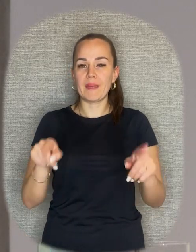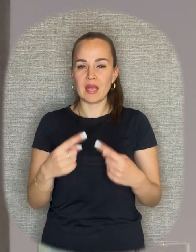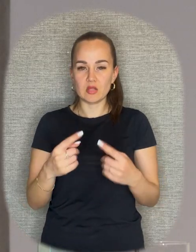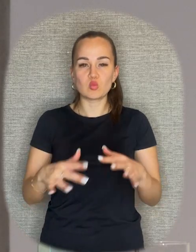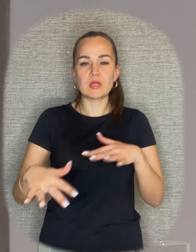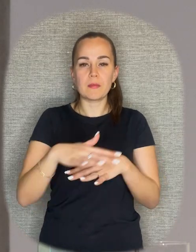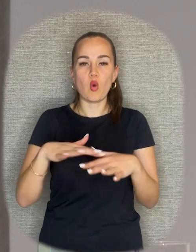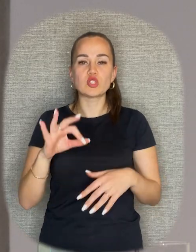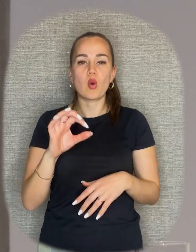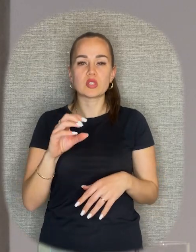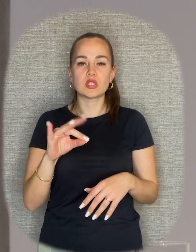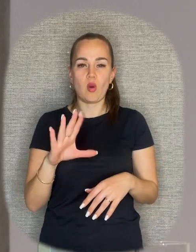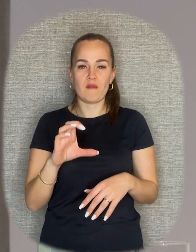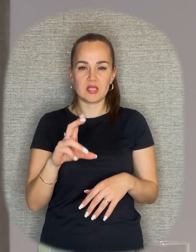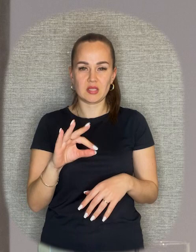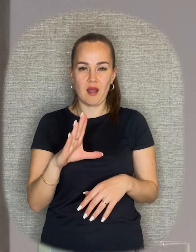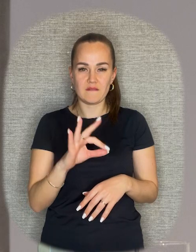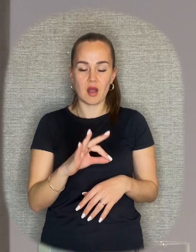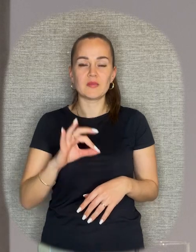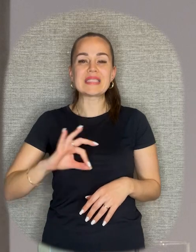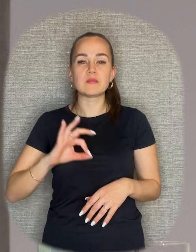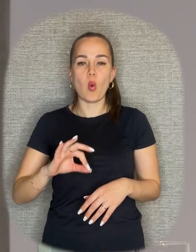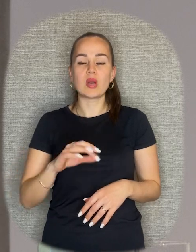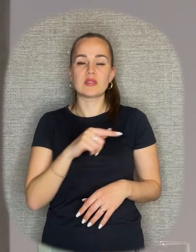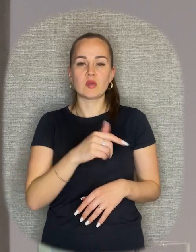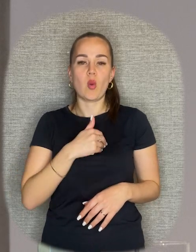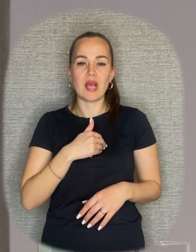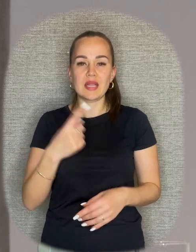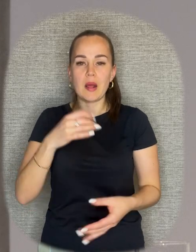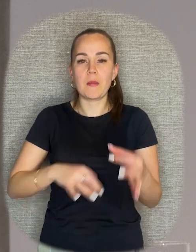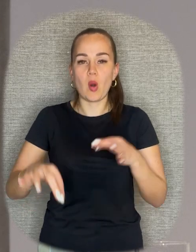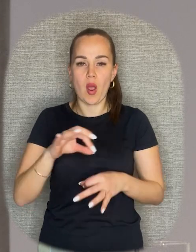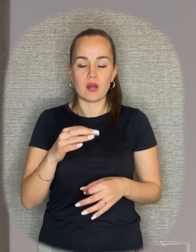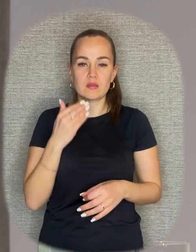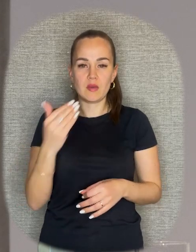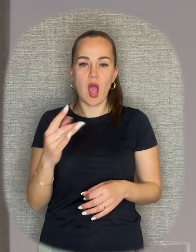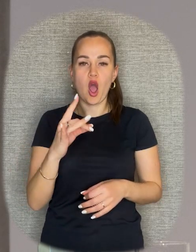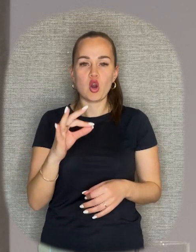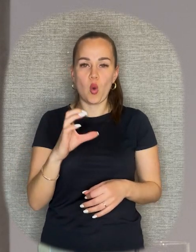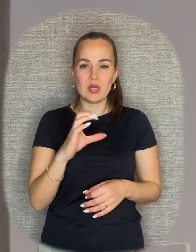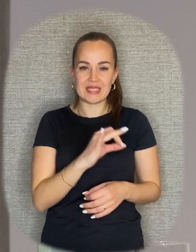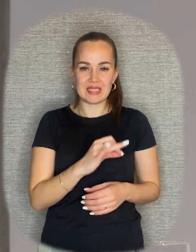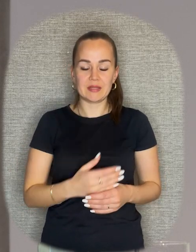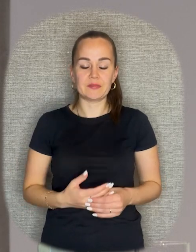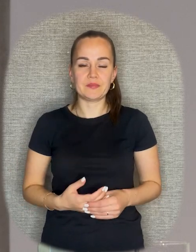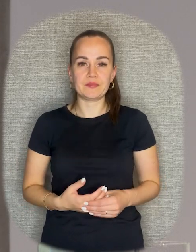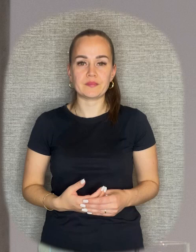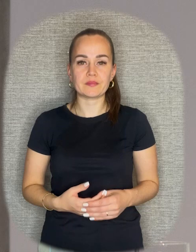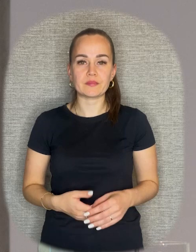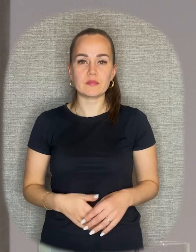Петра Ивановича Трубникова по реконструкции площади Островского использование проекта